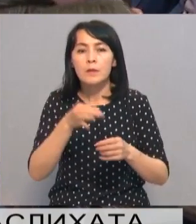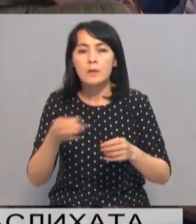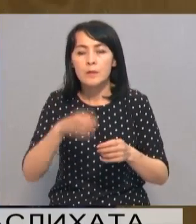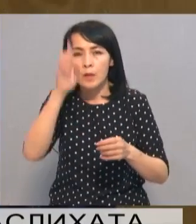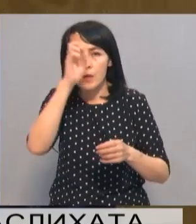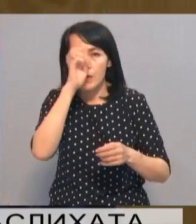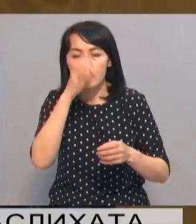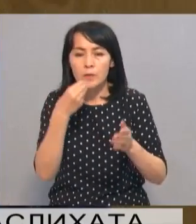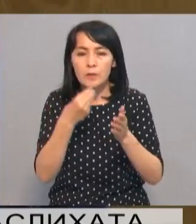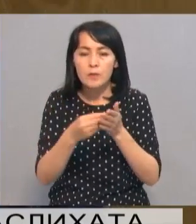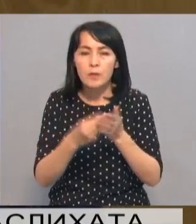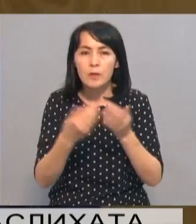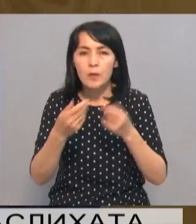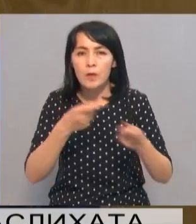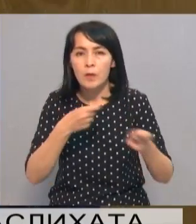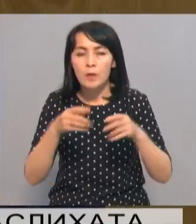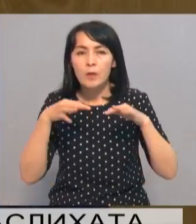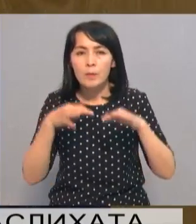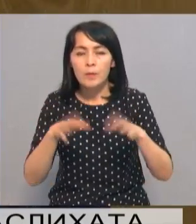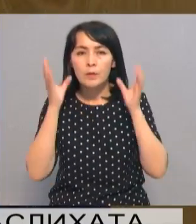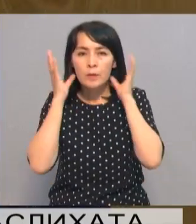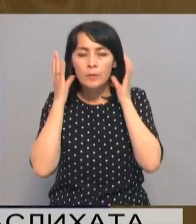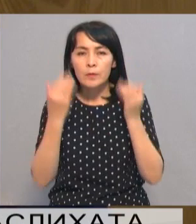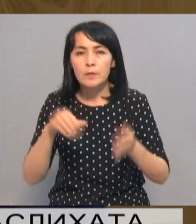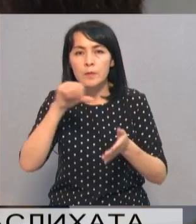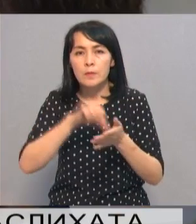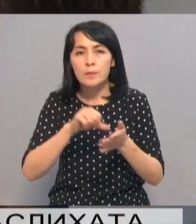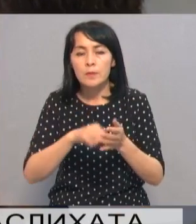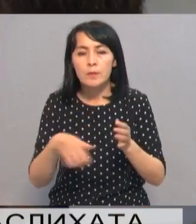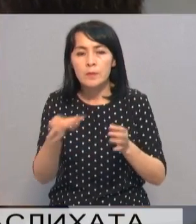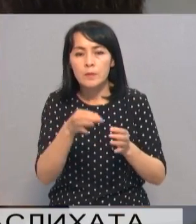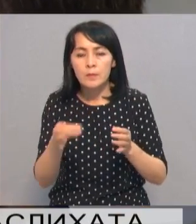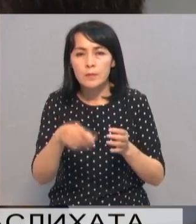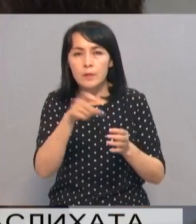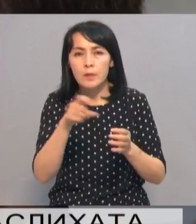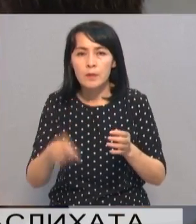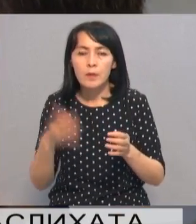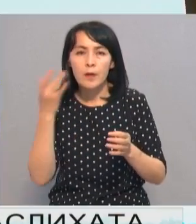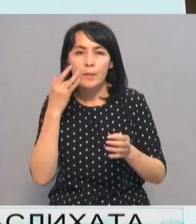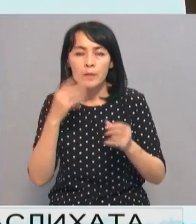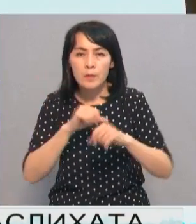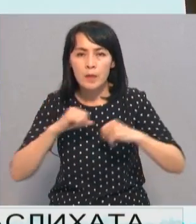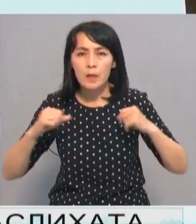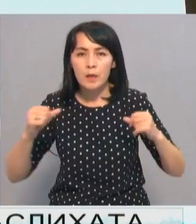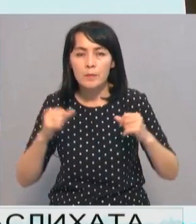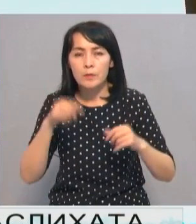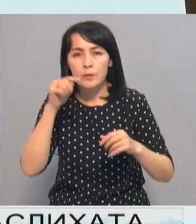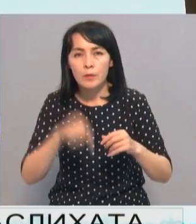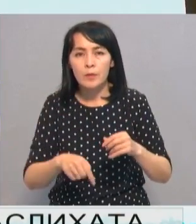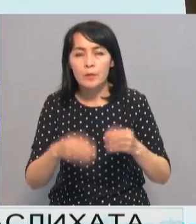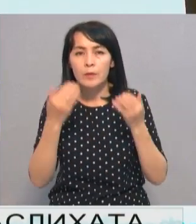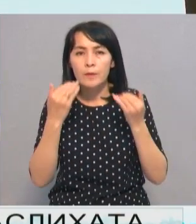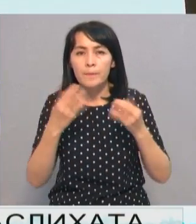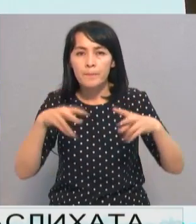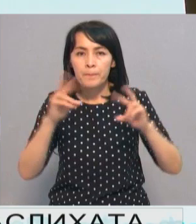управления государственных закупок и управления по делам религии, председателя областного маслихата и председателей постоянных комиссий. Кроме того, в связи